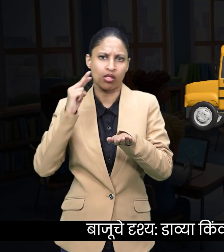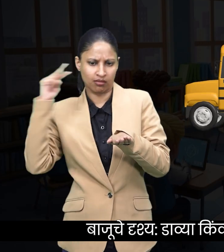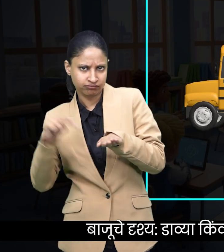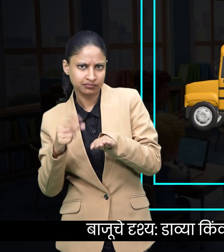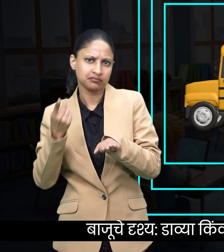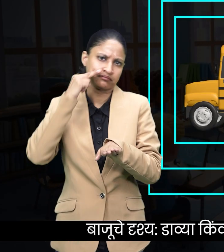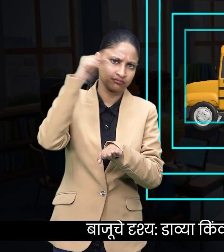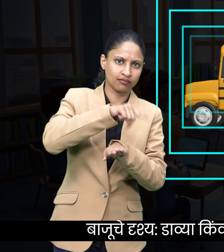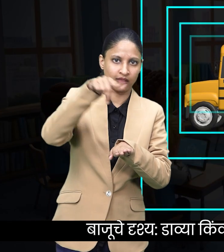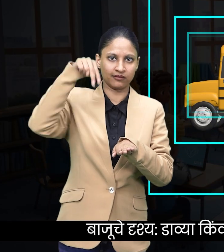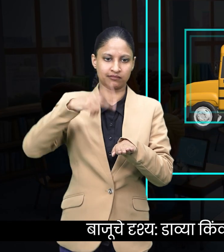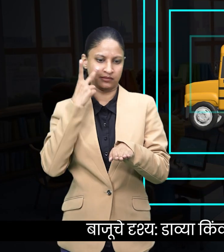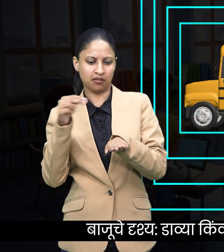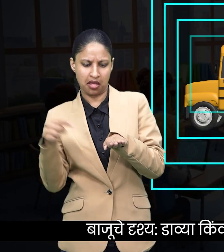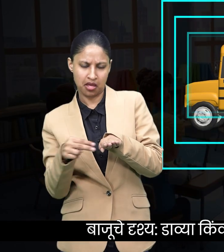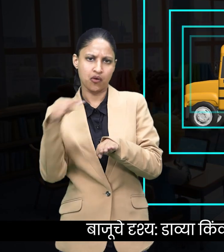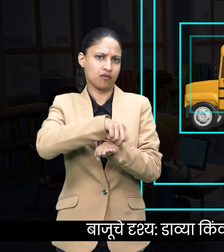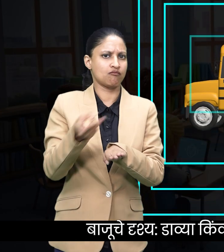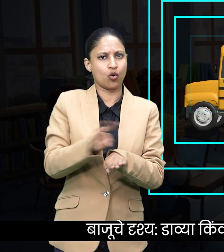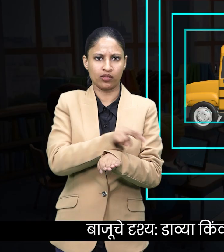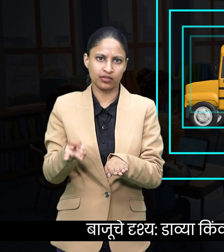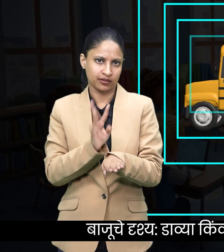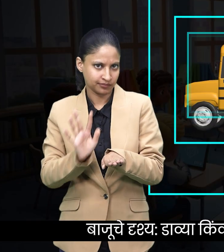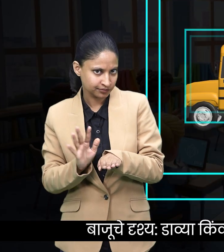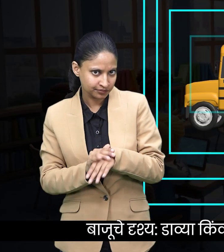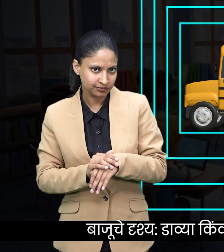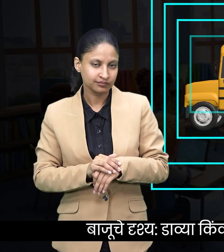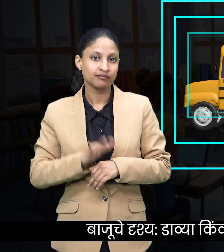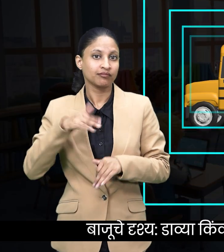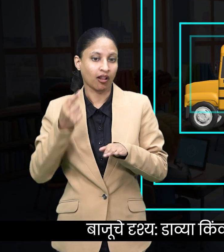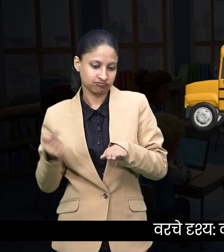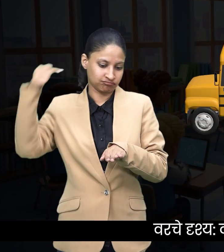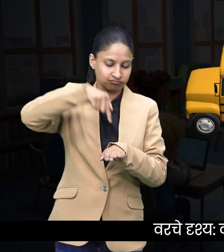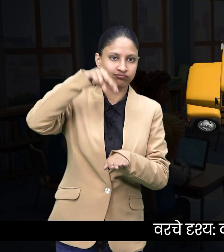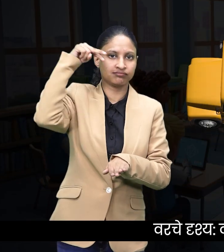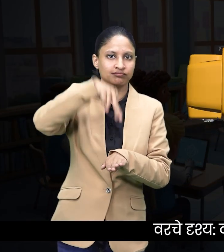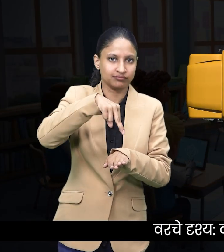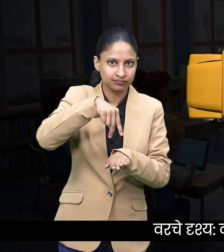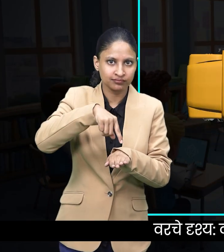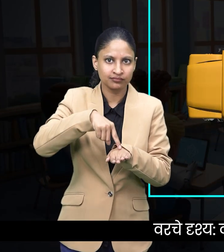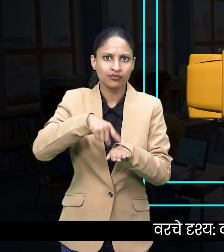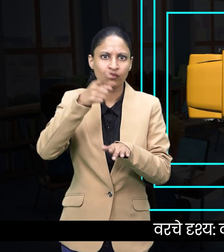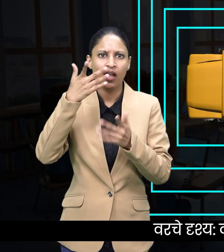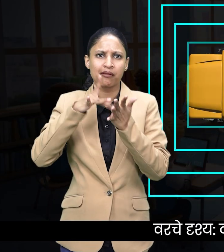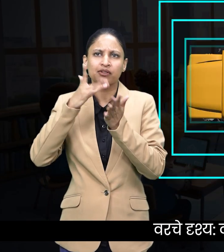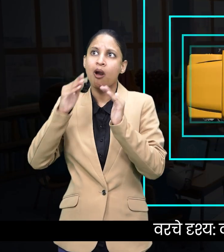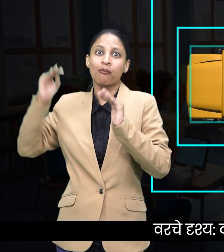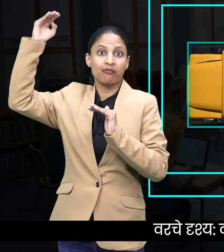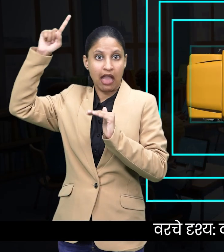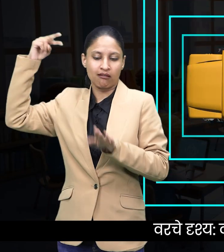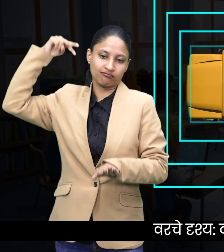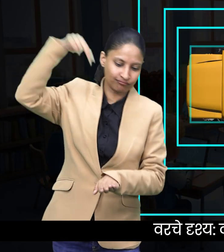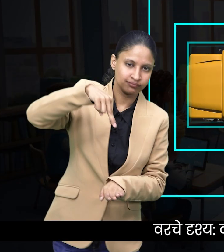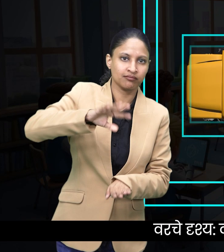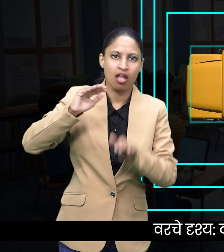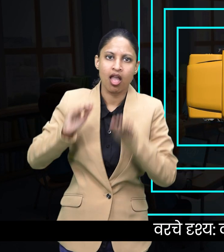बाजूचे दृश्य. डाव्या किंवा उजव्या बाजूने पाहिल्यावर जे दिसते ते. वरचे दृश्य. वरून पाहिल्यावर जे दिसते